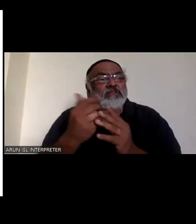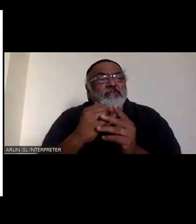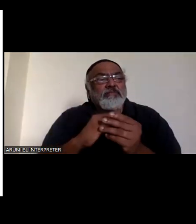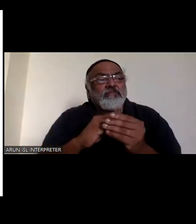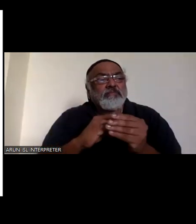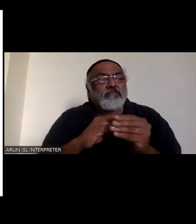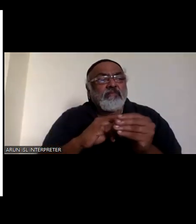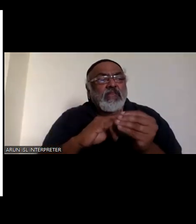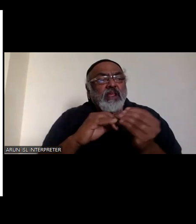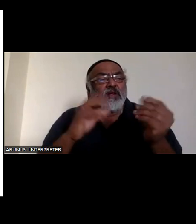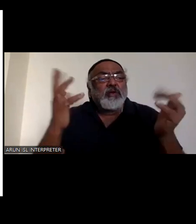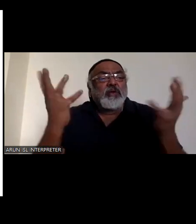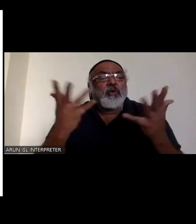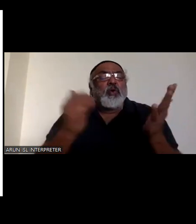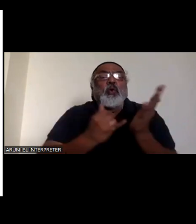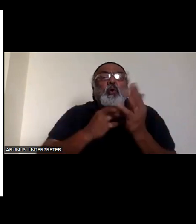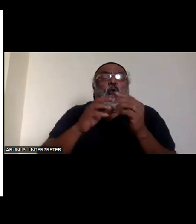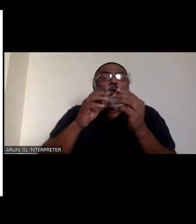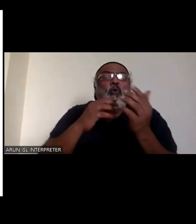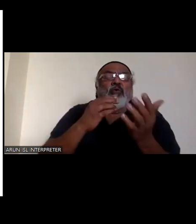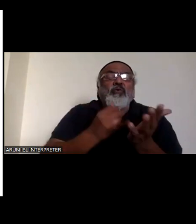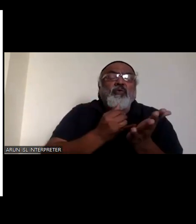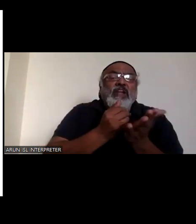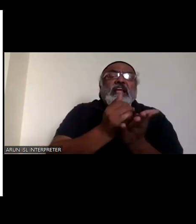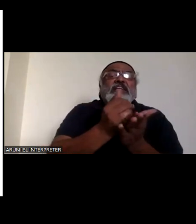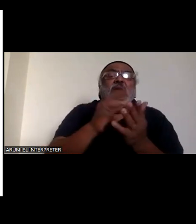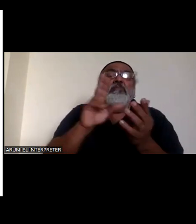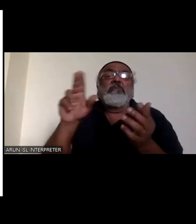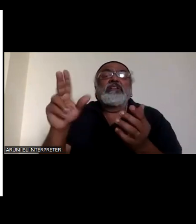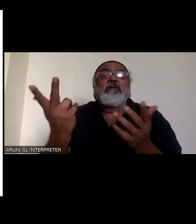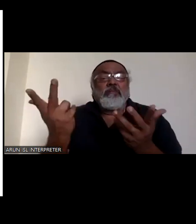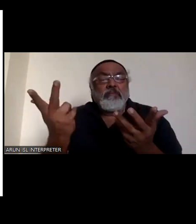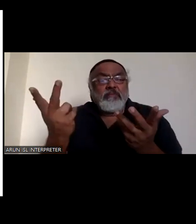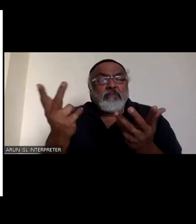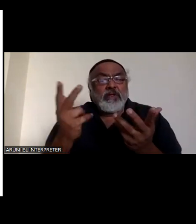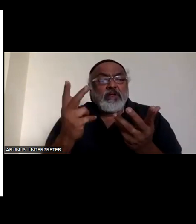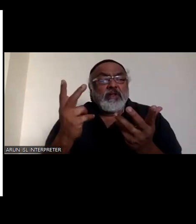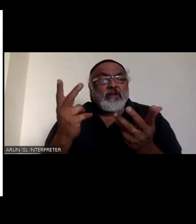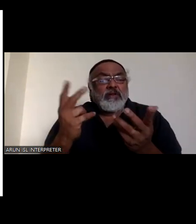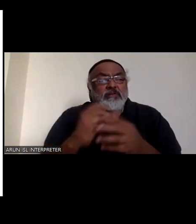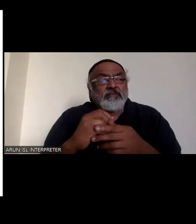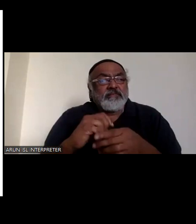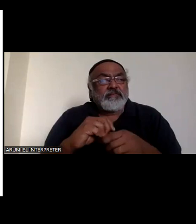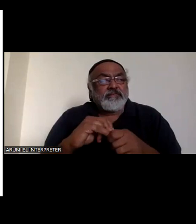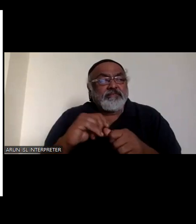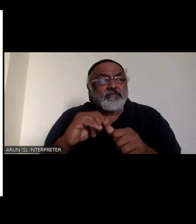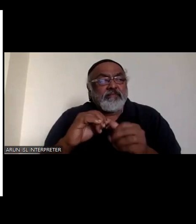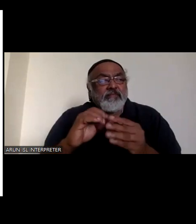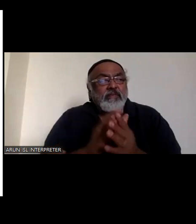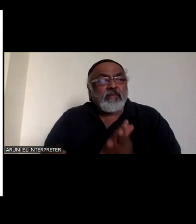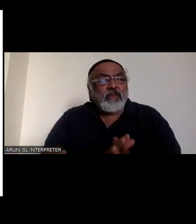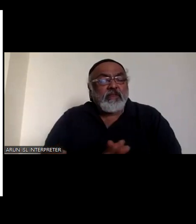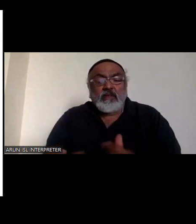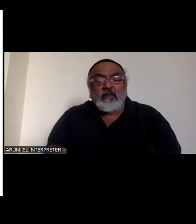हम समझने की कोशिश करेंगे कि जो हम ग्रामीण बोलते हैं रूरल, वो है क्या. सो लुकिंग एट